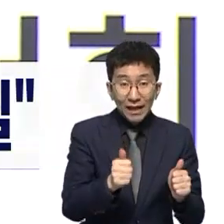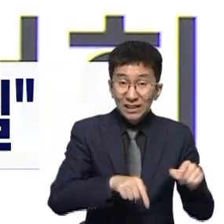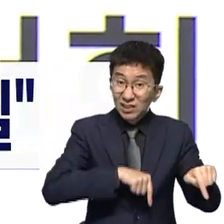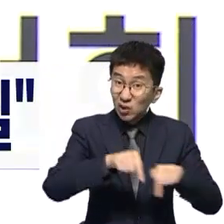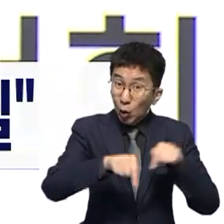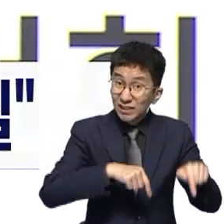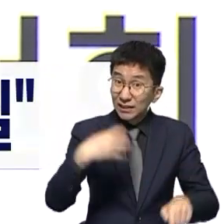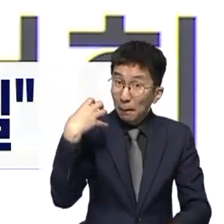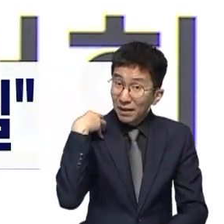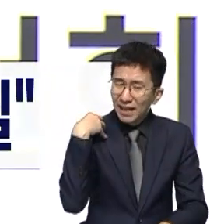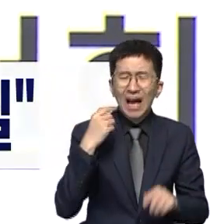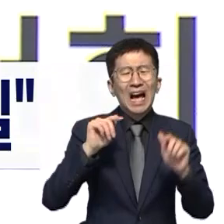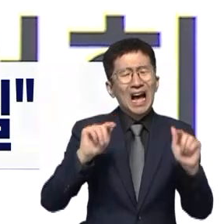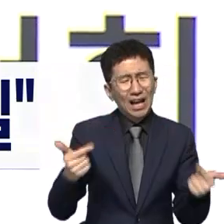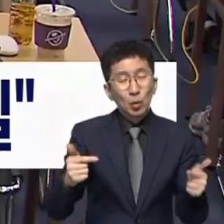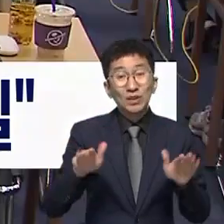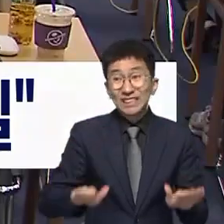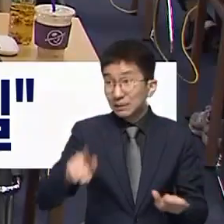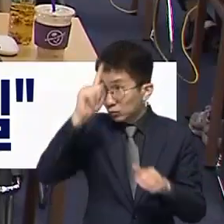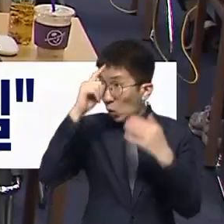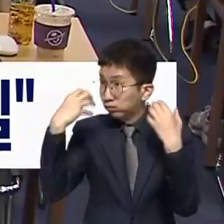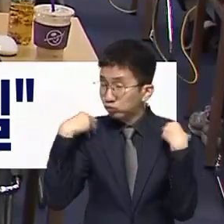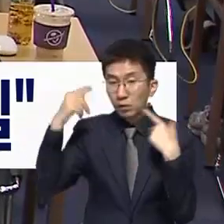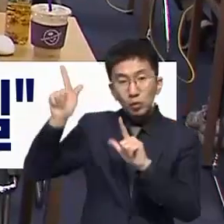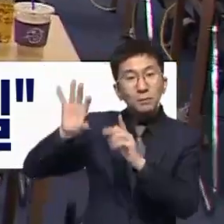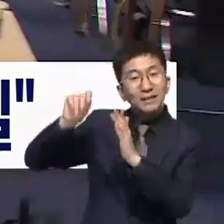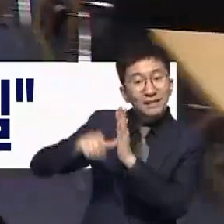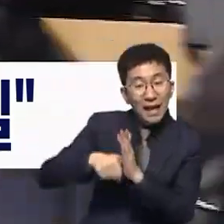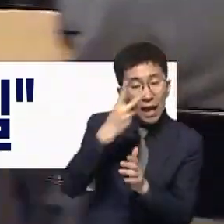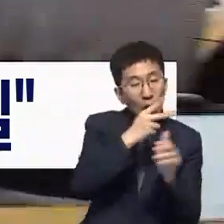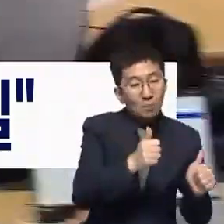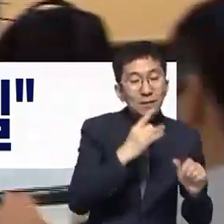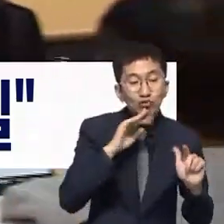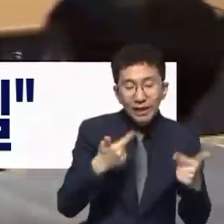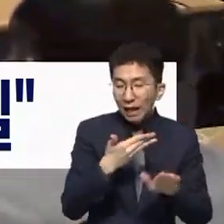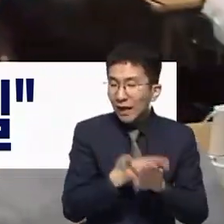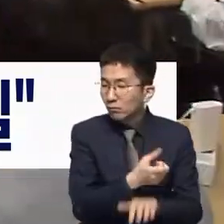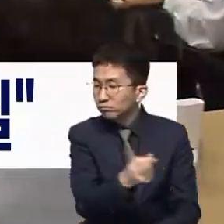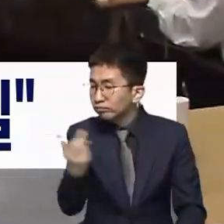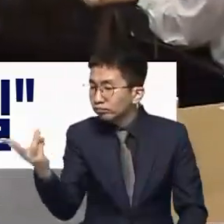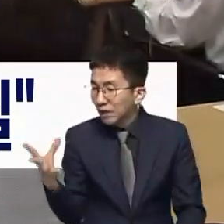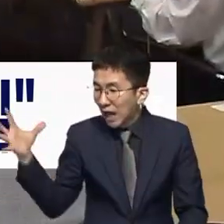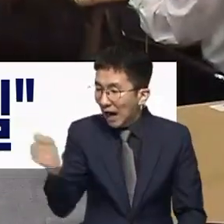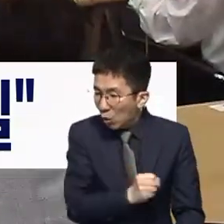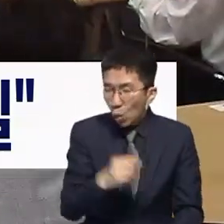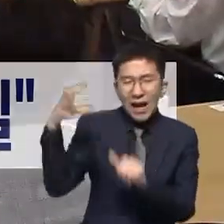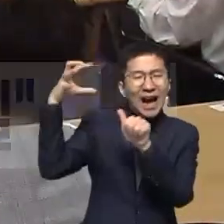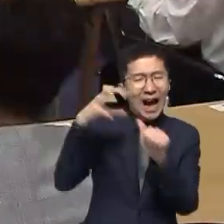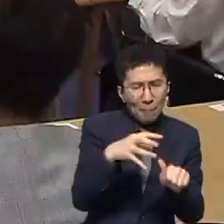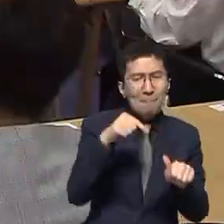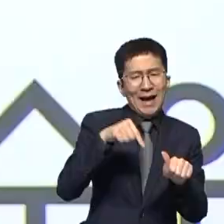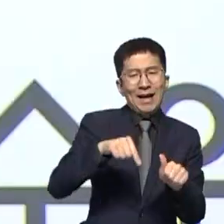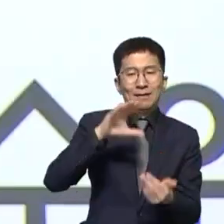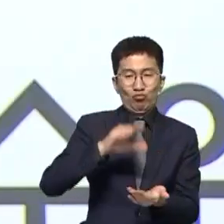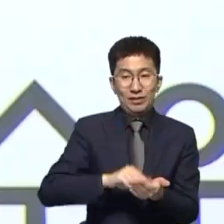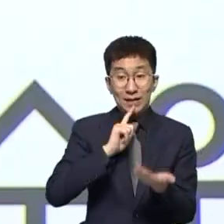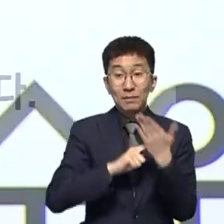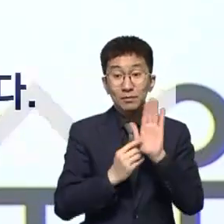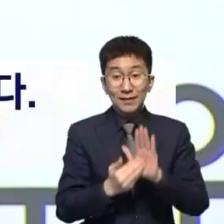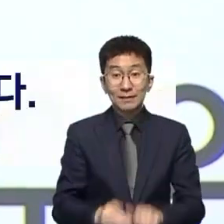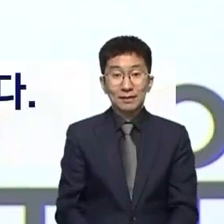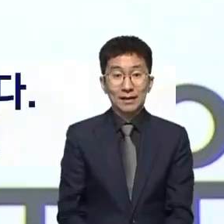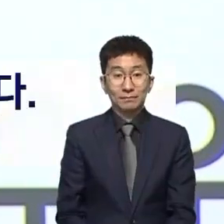아니라 현 정권이 검찰 등 모든 권력기관을 동원해 상대 진영을 압박한 거라고 맞받았습니다. 그